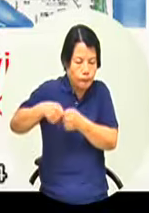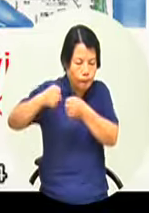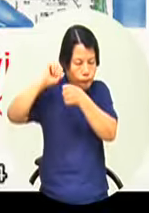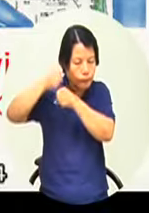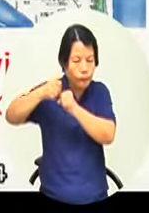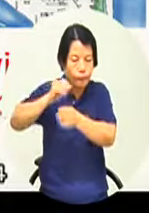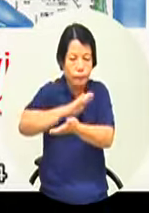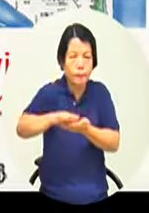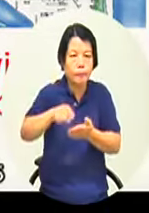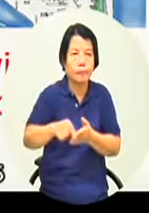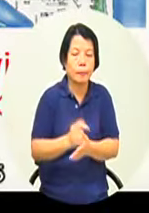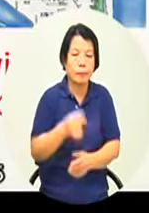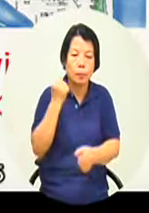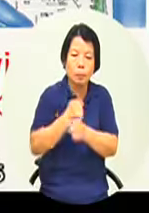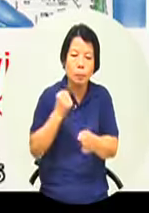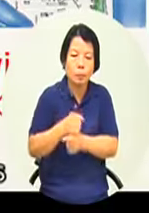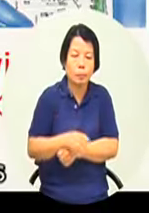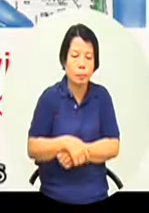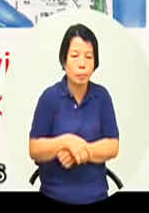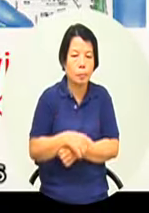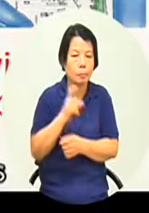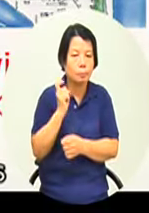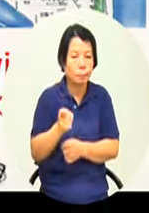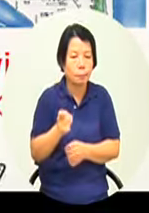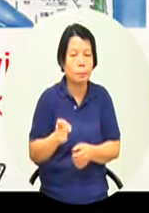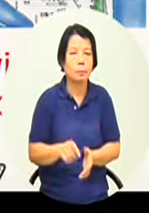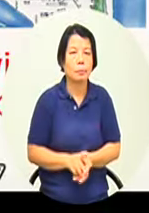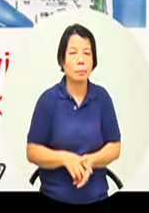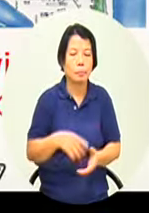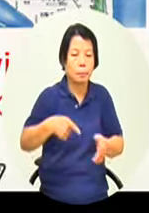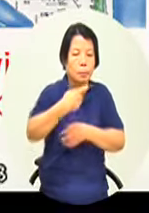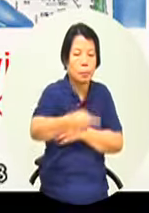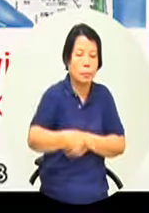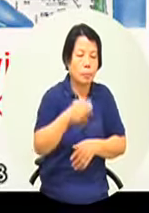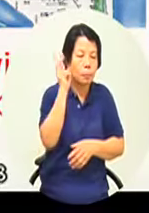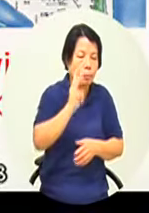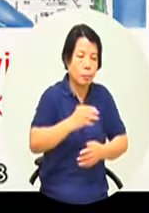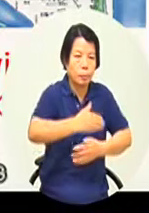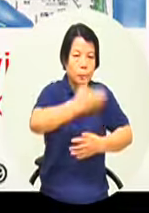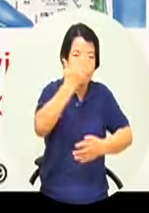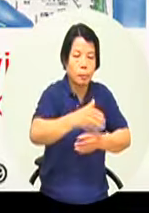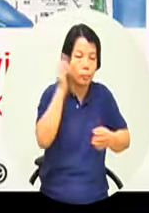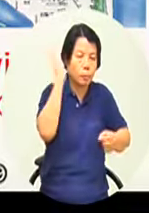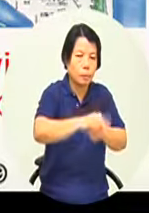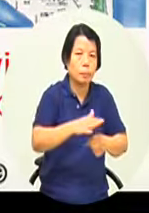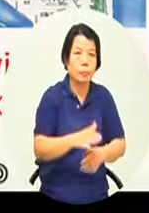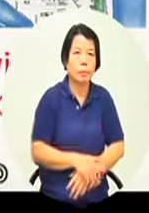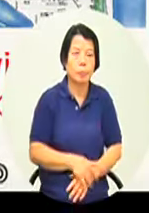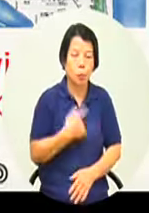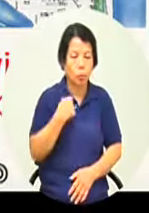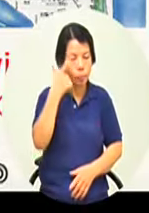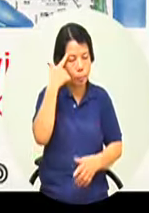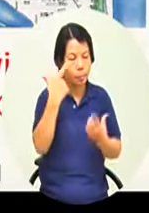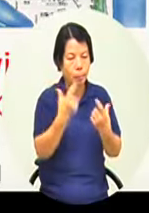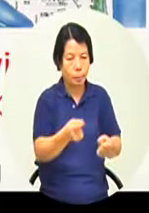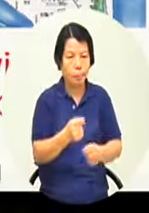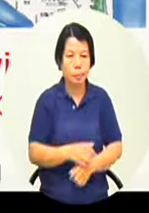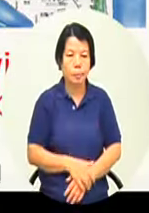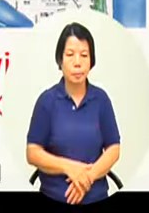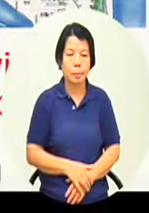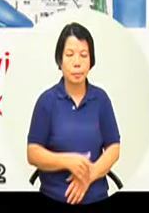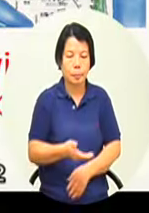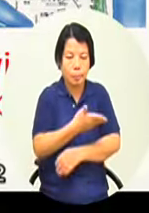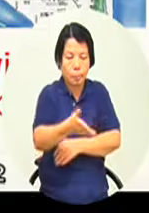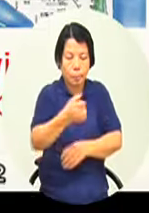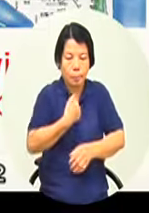后解决不了，水闸门的补助哈，这有同仁提到，我也赞同这一点哈，让他